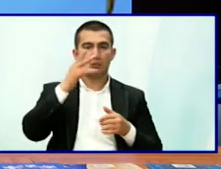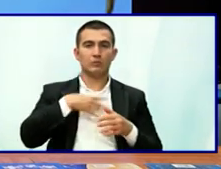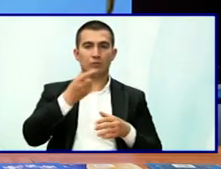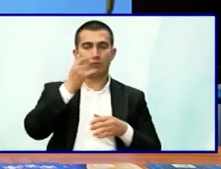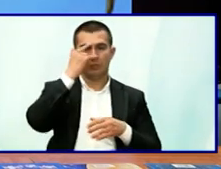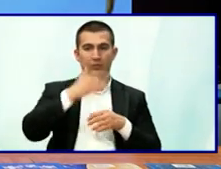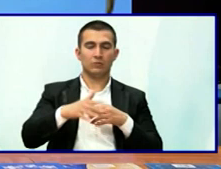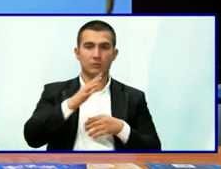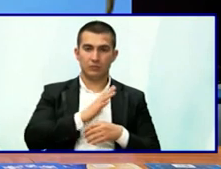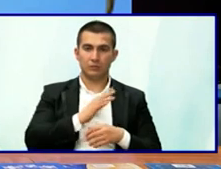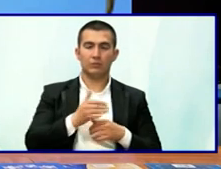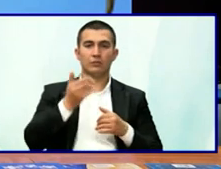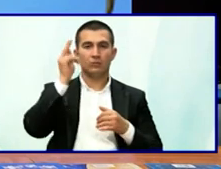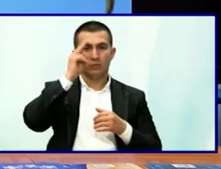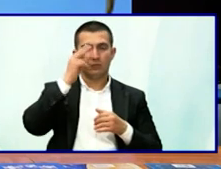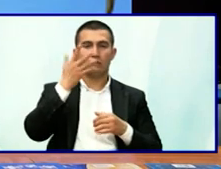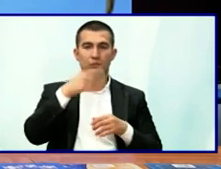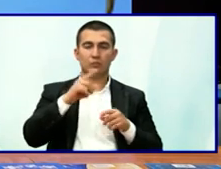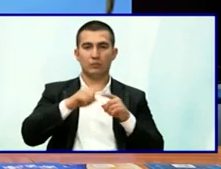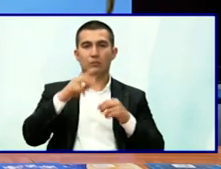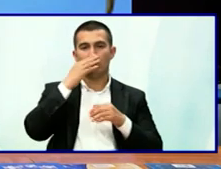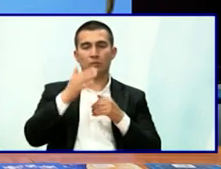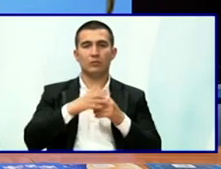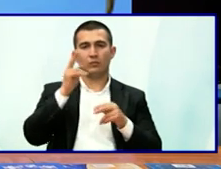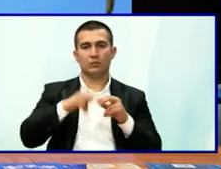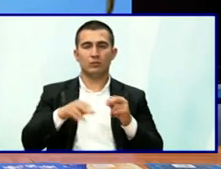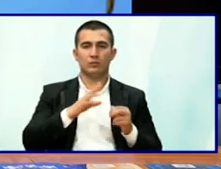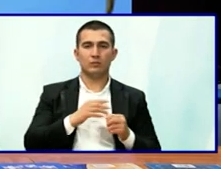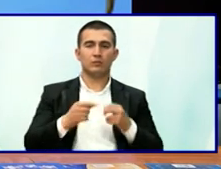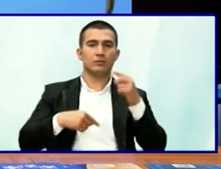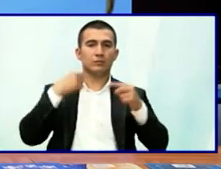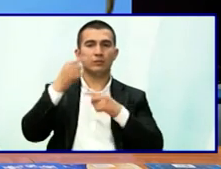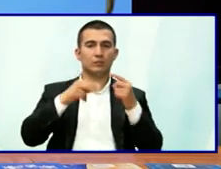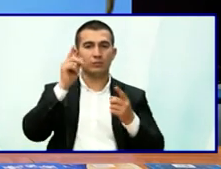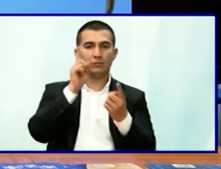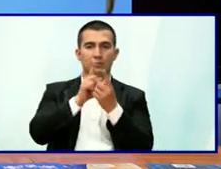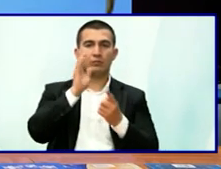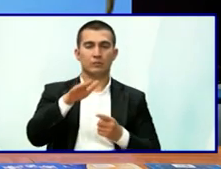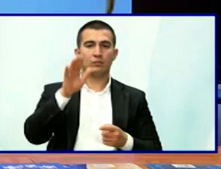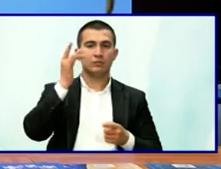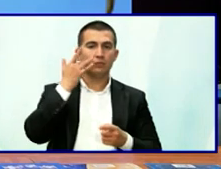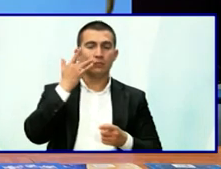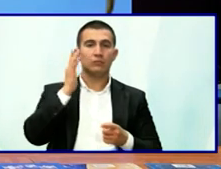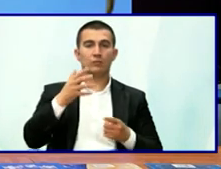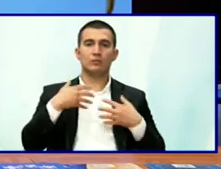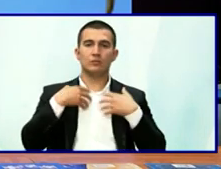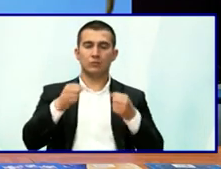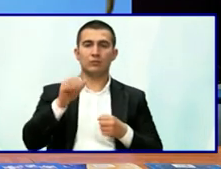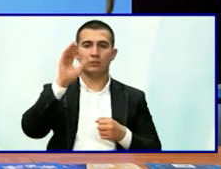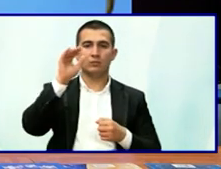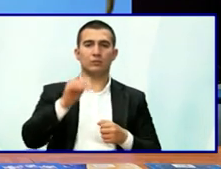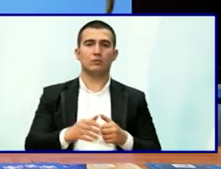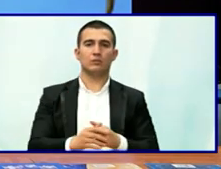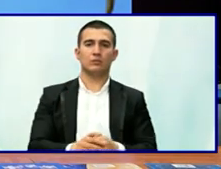tushunarli bo'lgan bo'lsa, darsimizni yakunlasak. Keyingi darsda ko'rishguncha sog' va omon